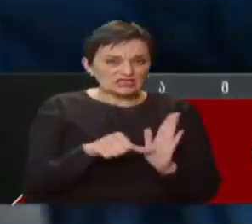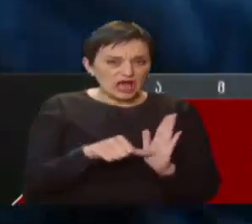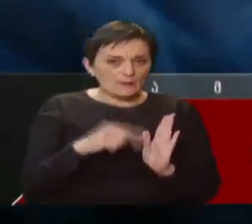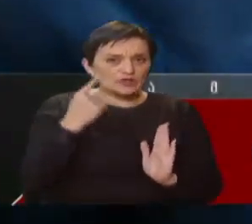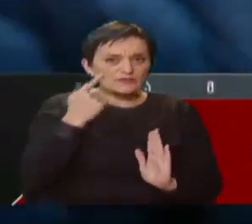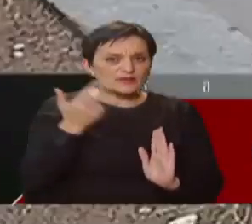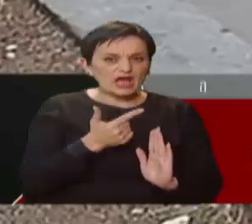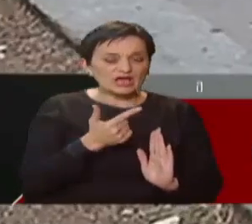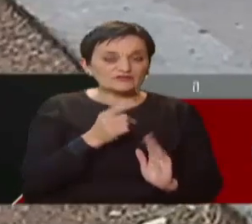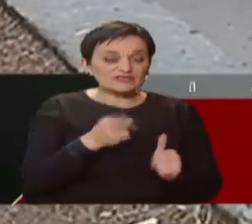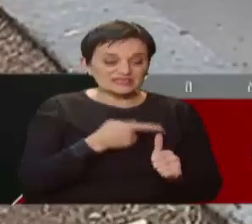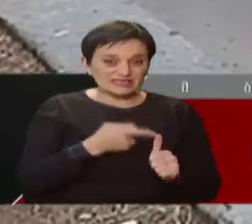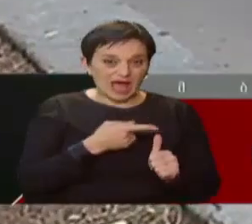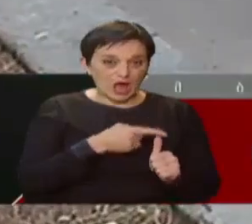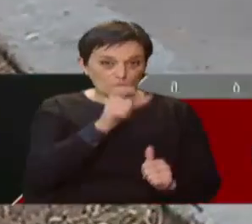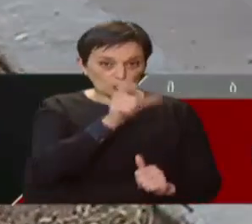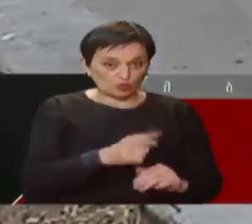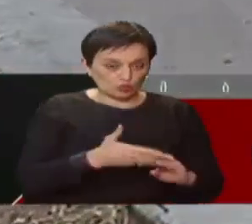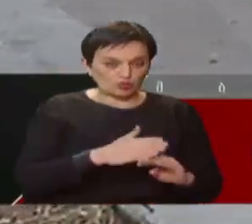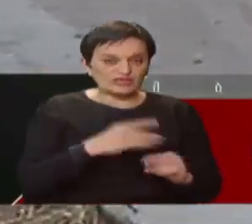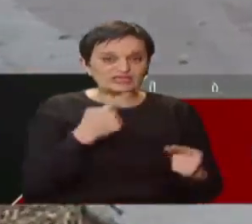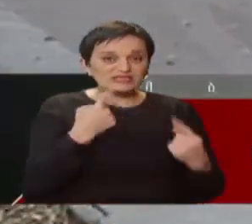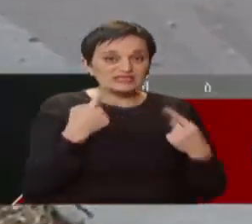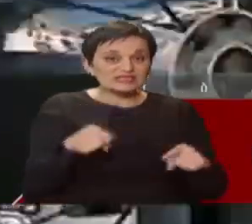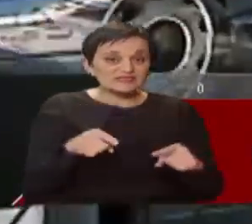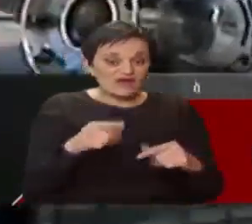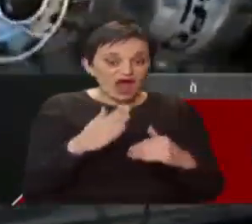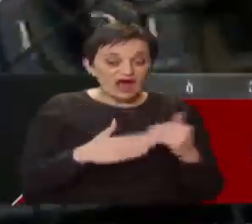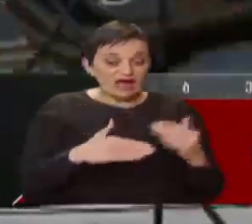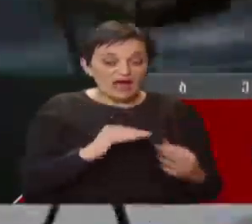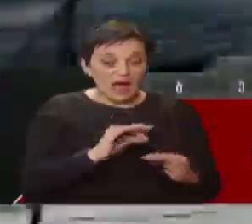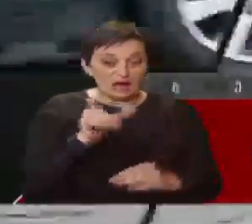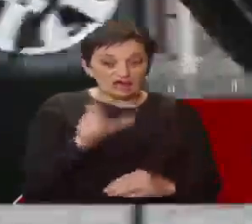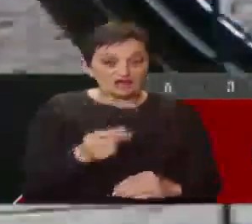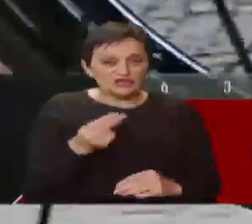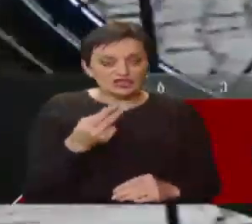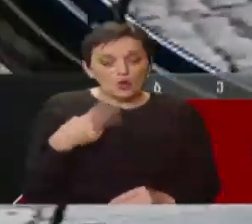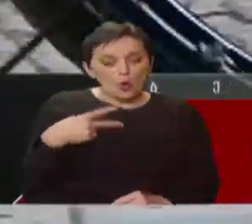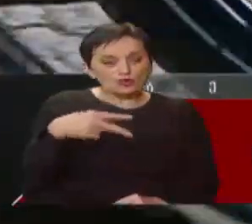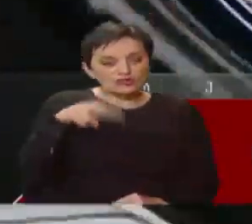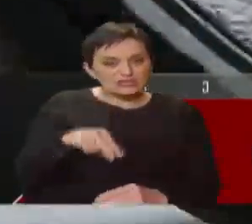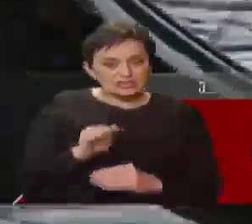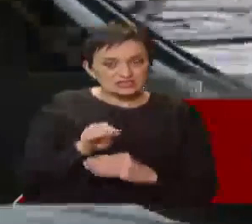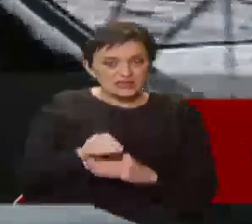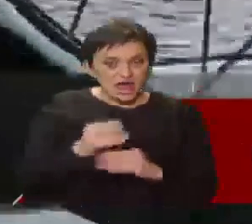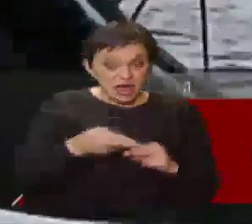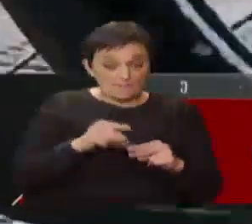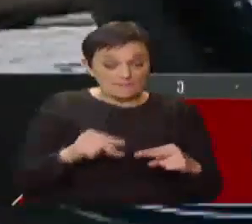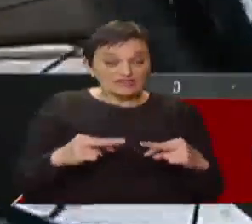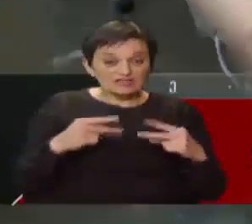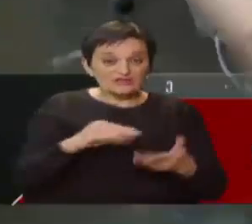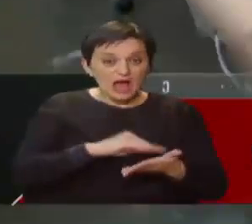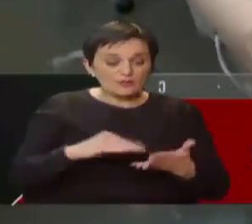Bamkvetrat Gamohatuli statusism konep irebistvis, schva kategoriistviski, estanha ocilari ikneba. Amtsvlilebebis